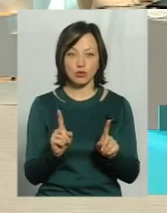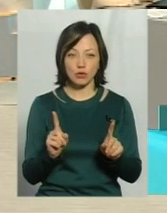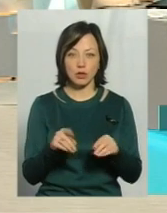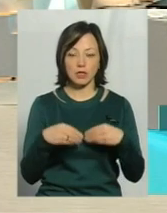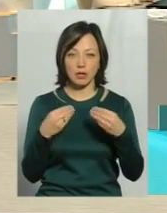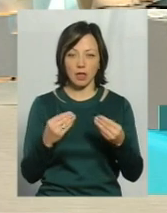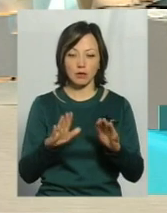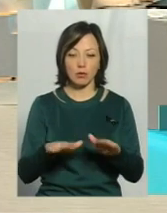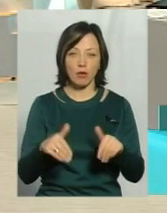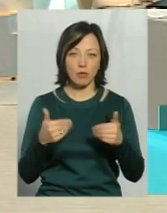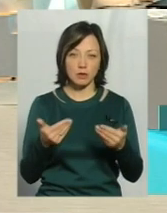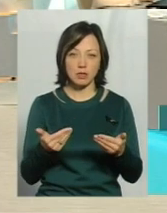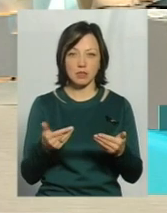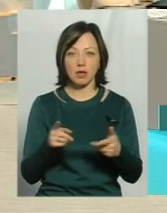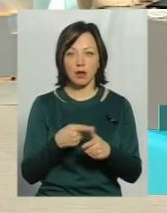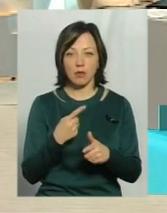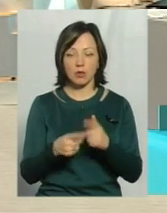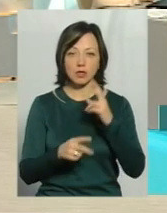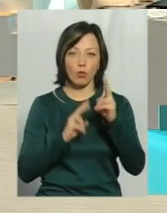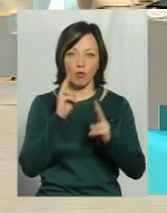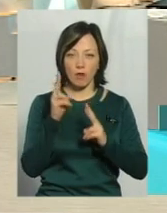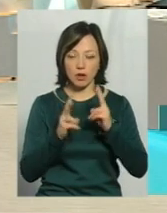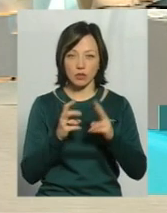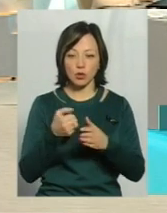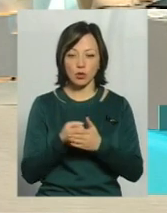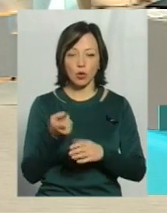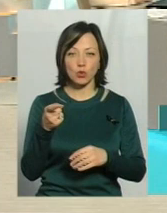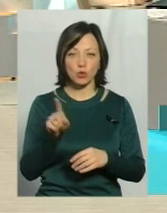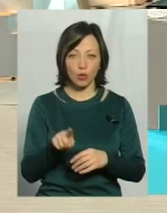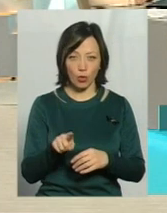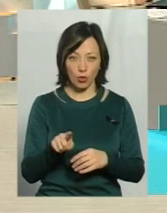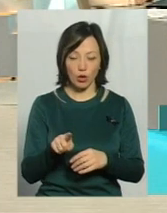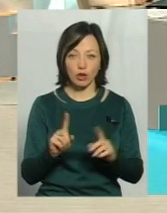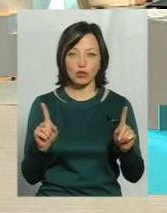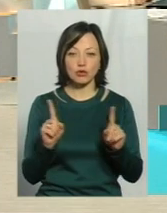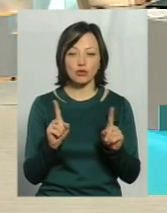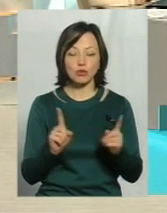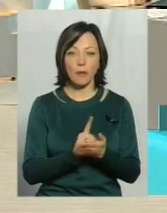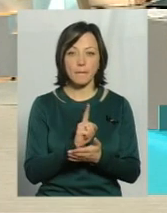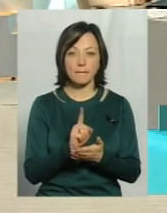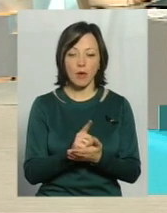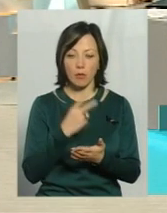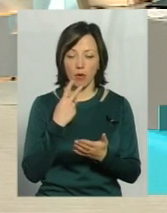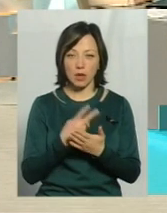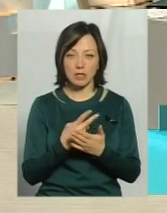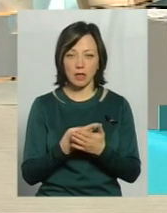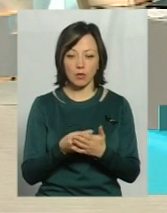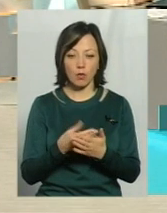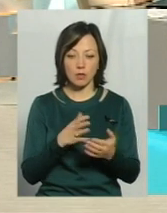дати свої пропозиції або свої зауваження до того, що він має показати в